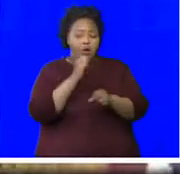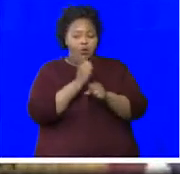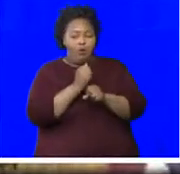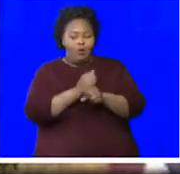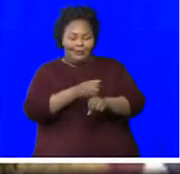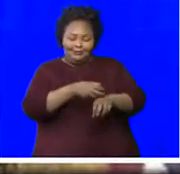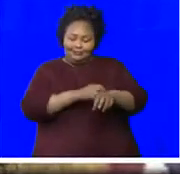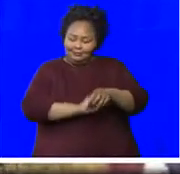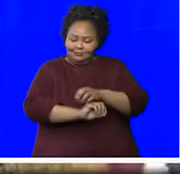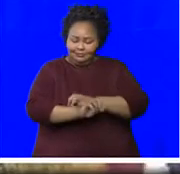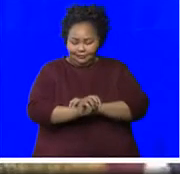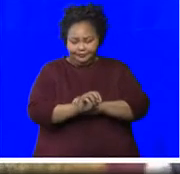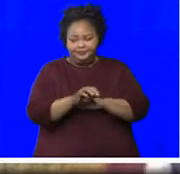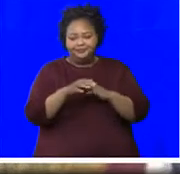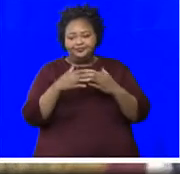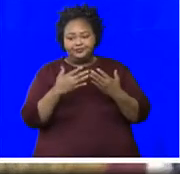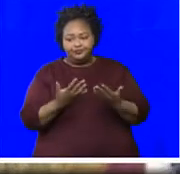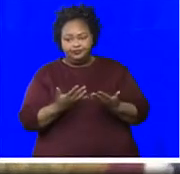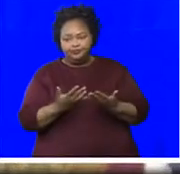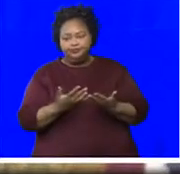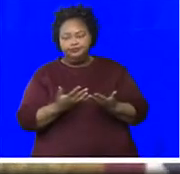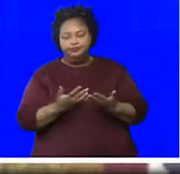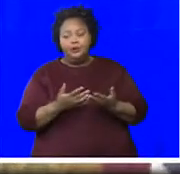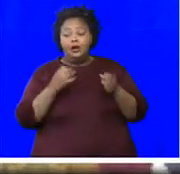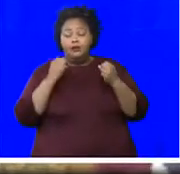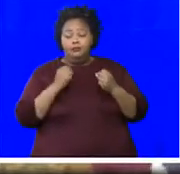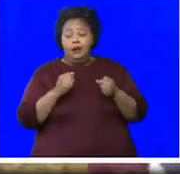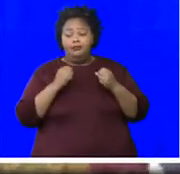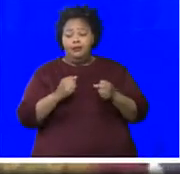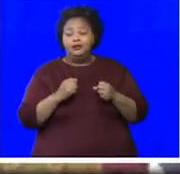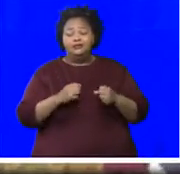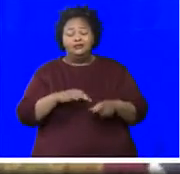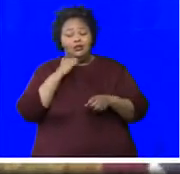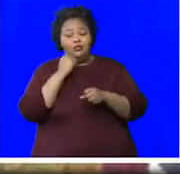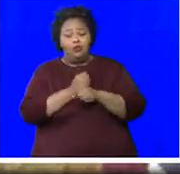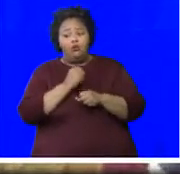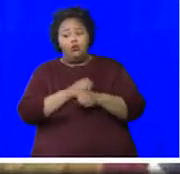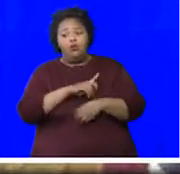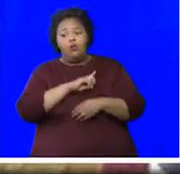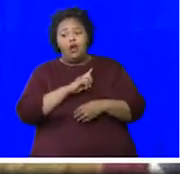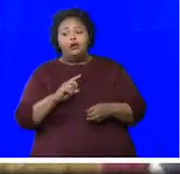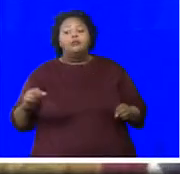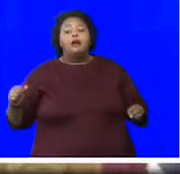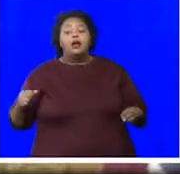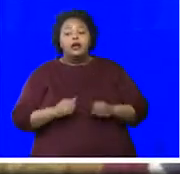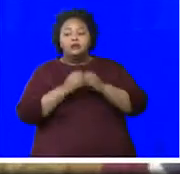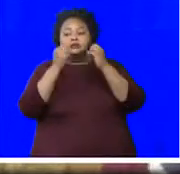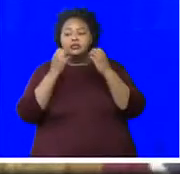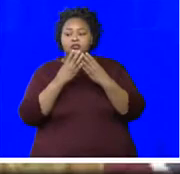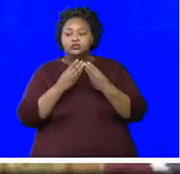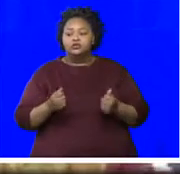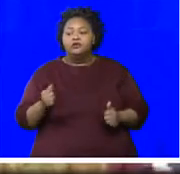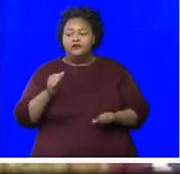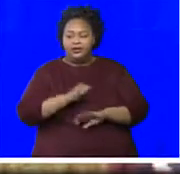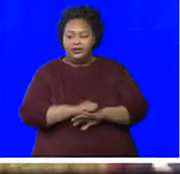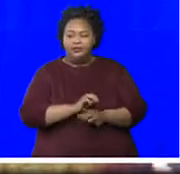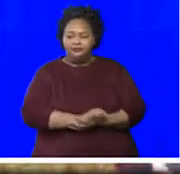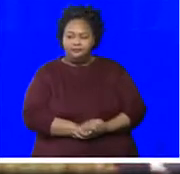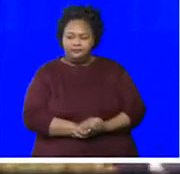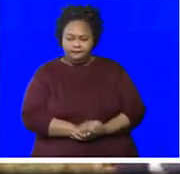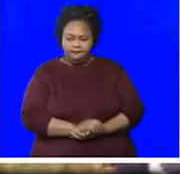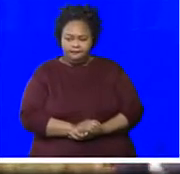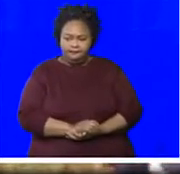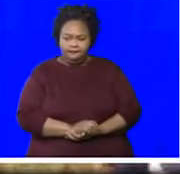Sitimisele lokuthi sisebenze la tingodi titophunga kuba tingodi